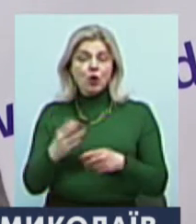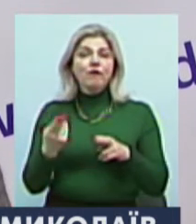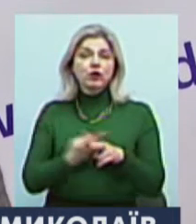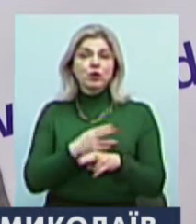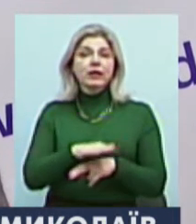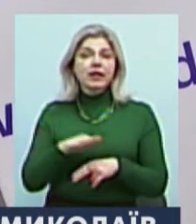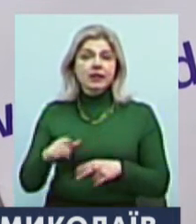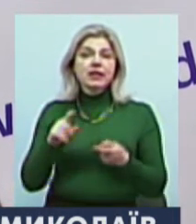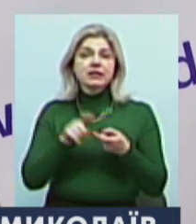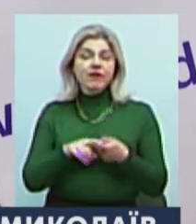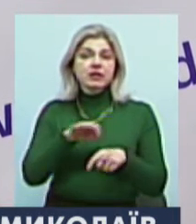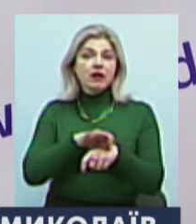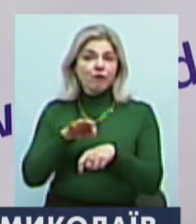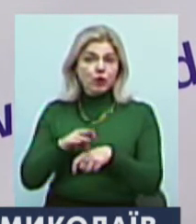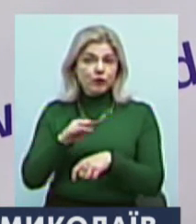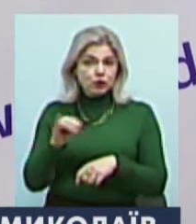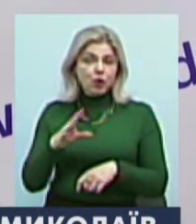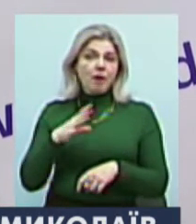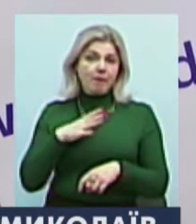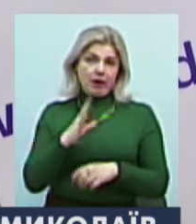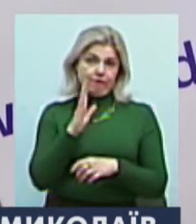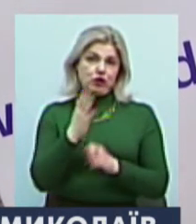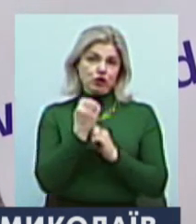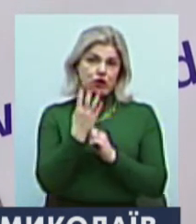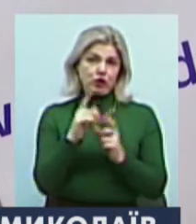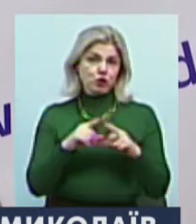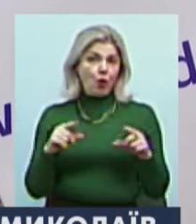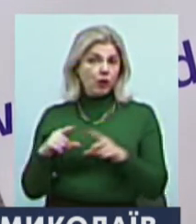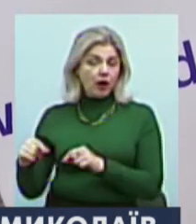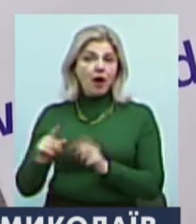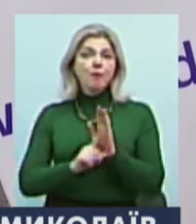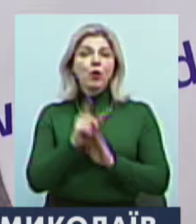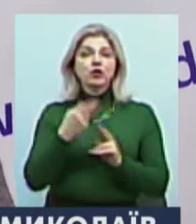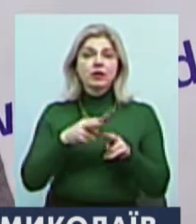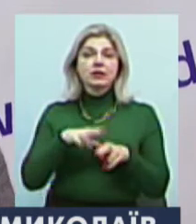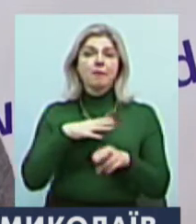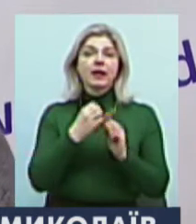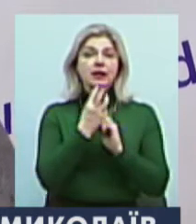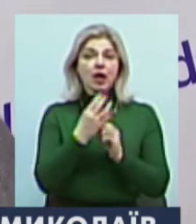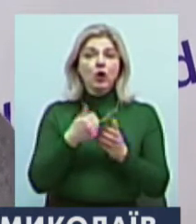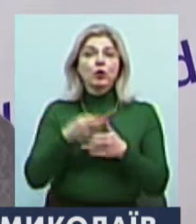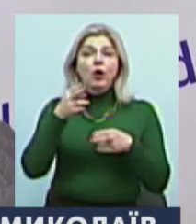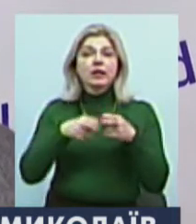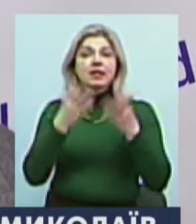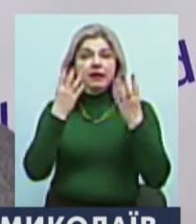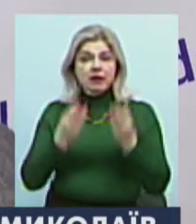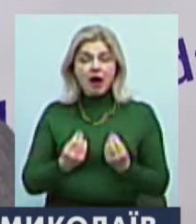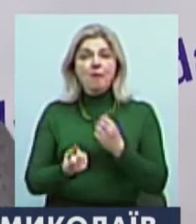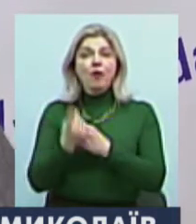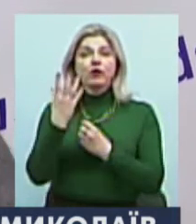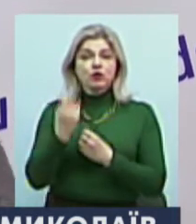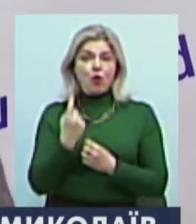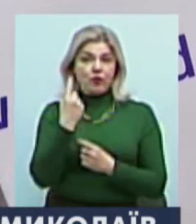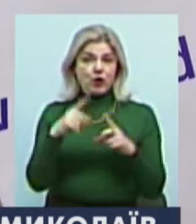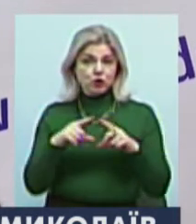у зв'язку з захворюваністю було у 14 школах. Спочатку це було 13, до кінця дня ще з'явилася ще одна школа.